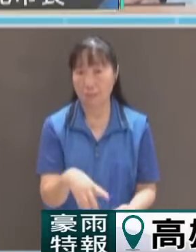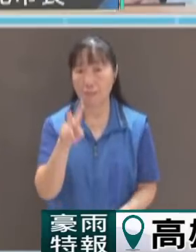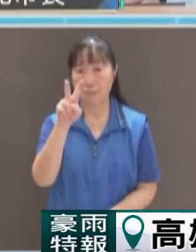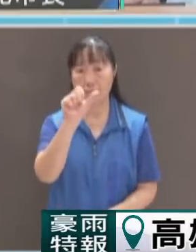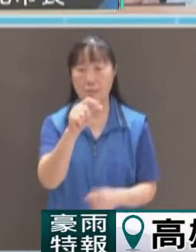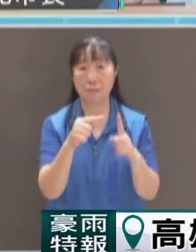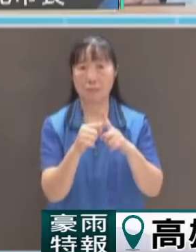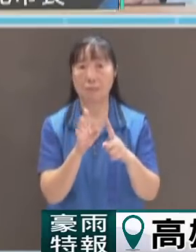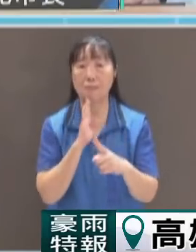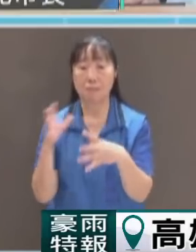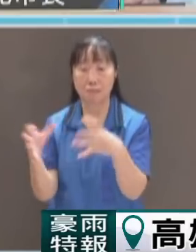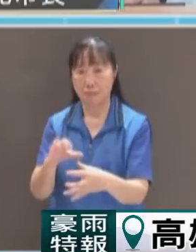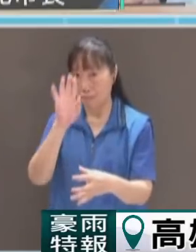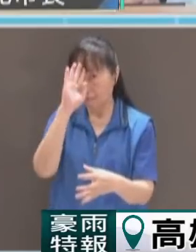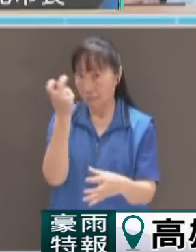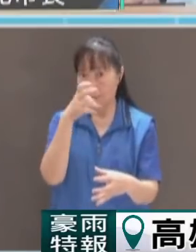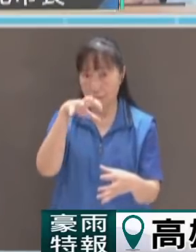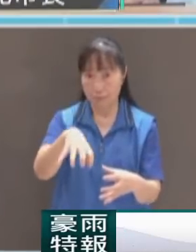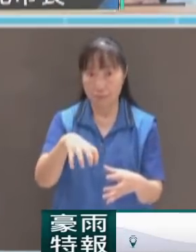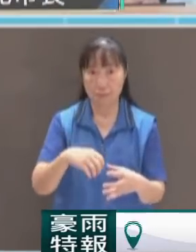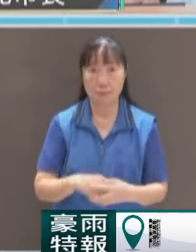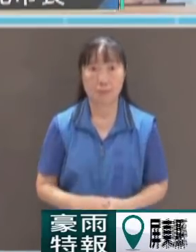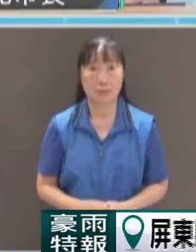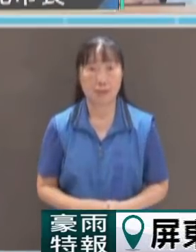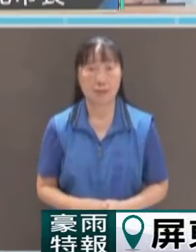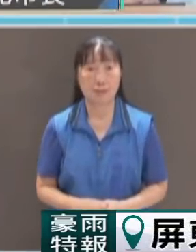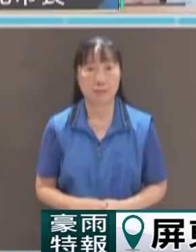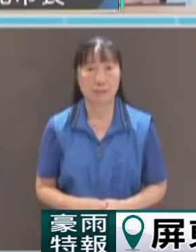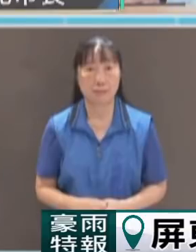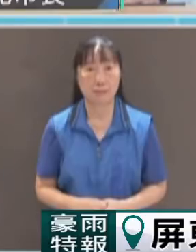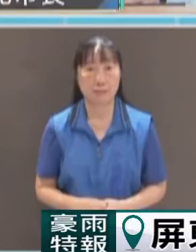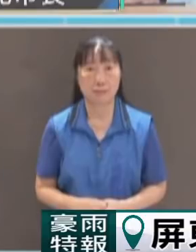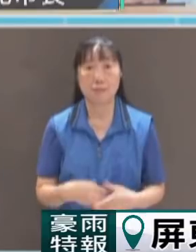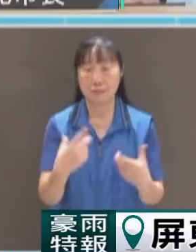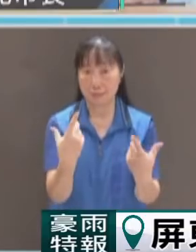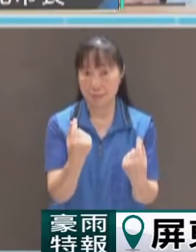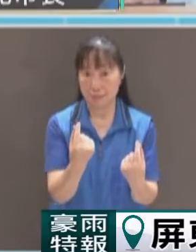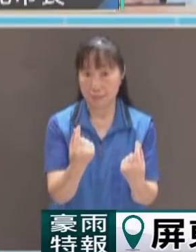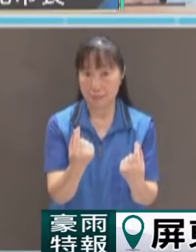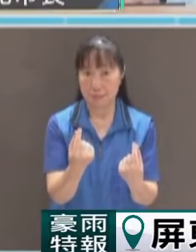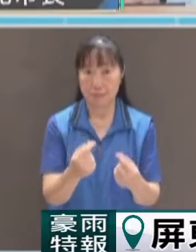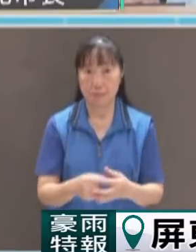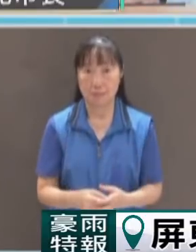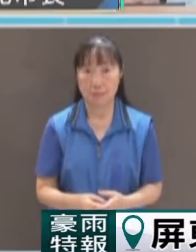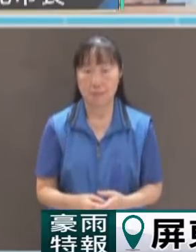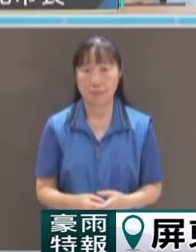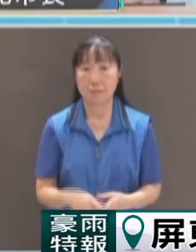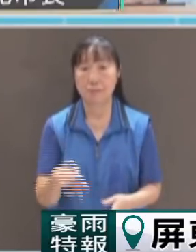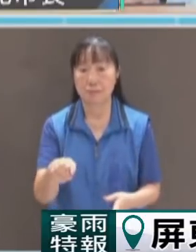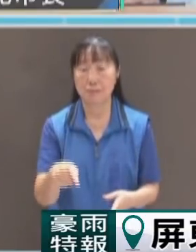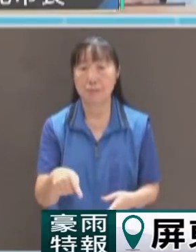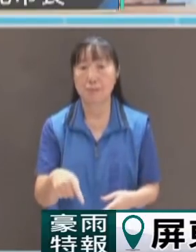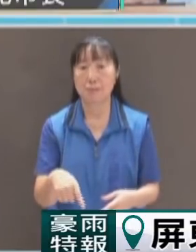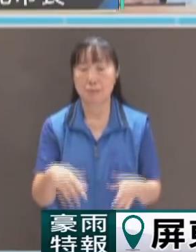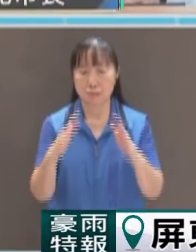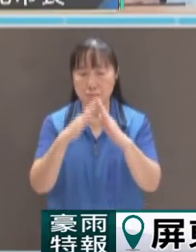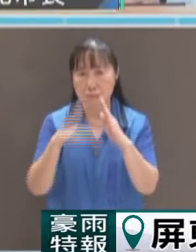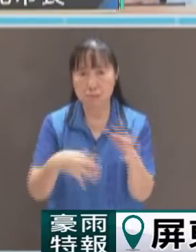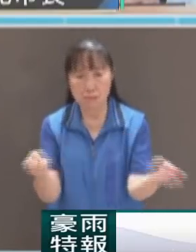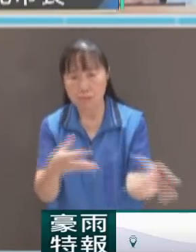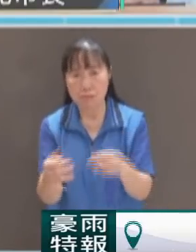25个人在集中检疫中心，其中还是最重要的，家户的群聚感